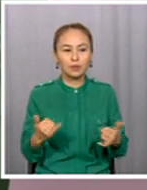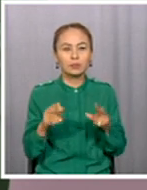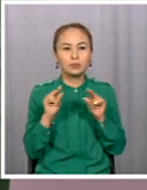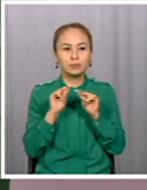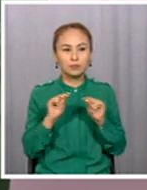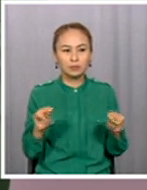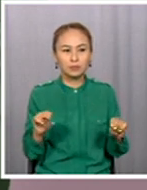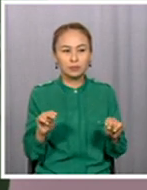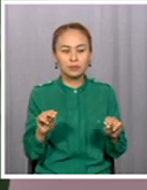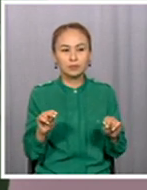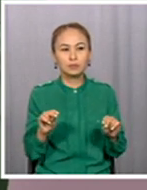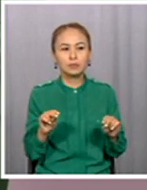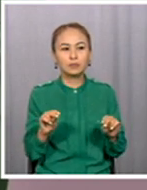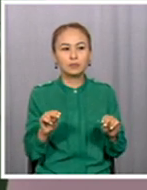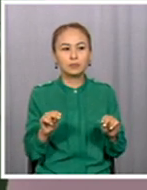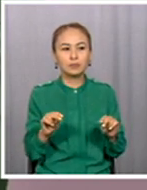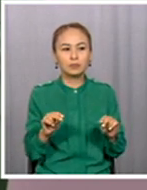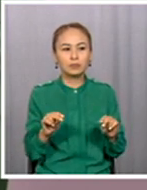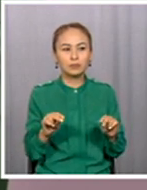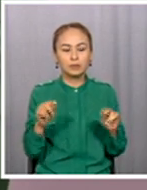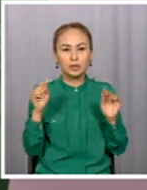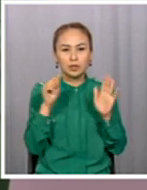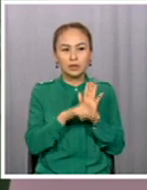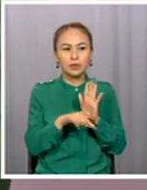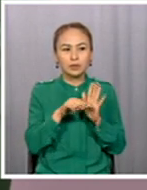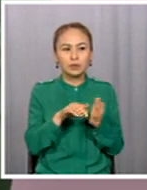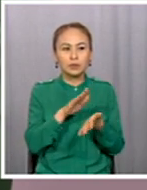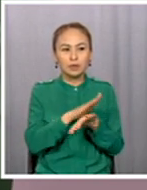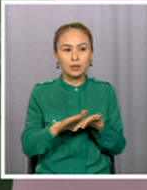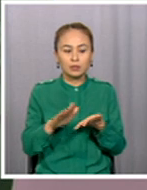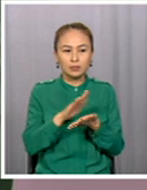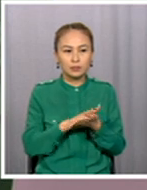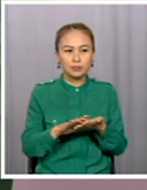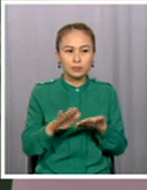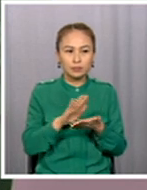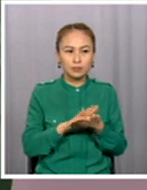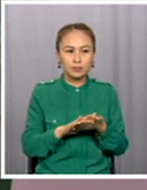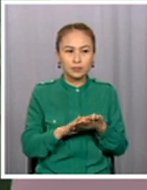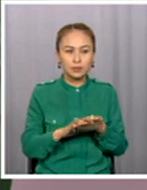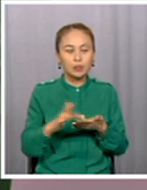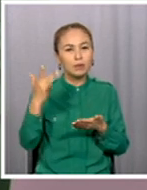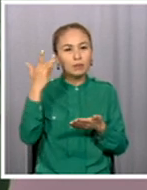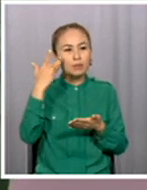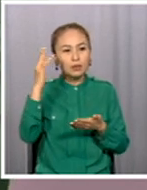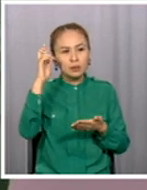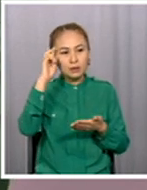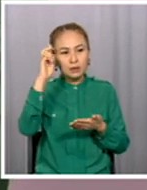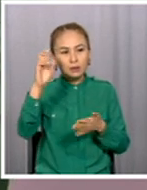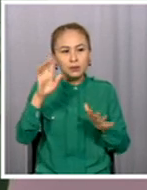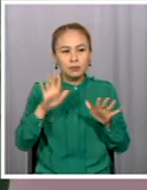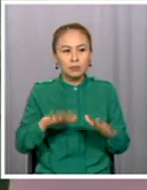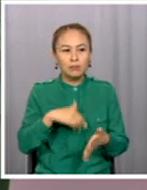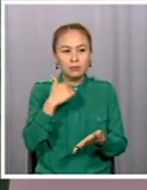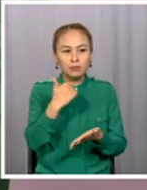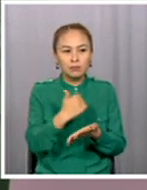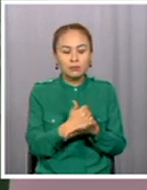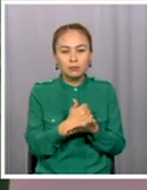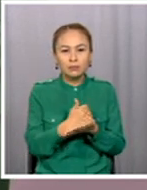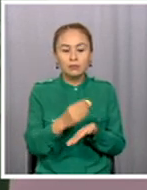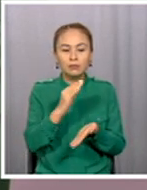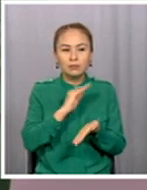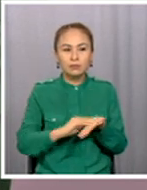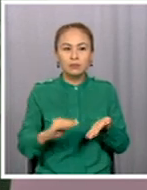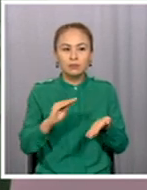кең пейілділік, адалдық, ішкі тазалығымыз мәңгілік елдің